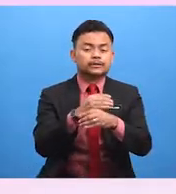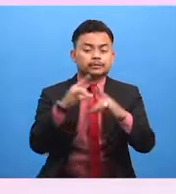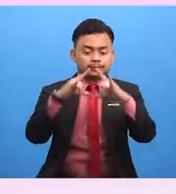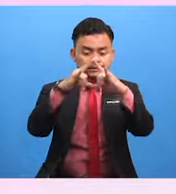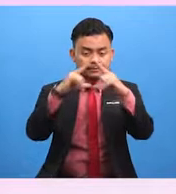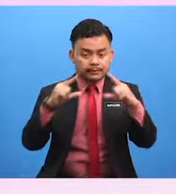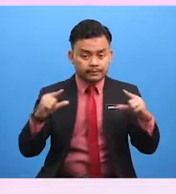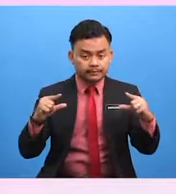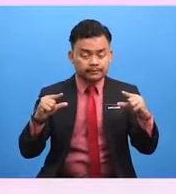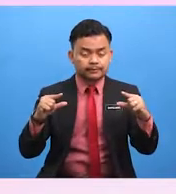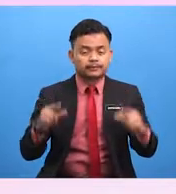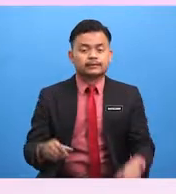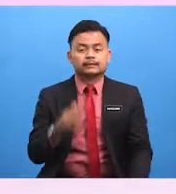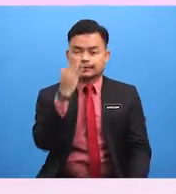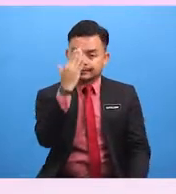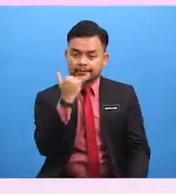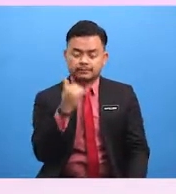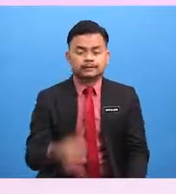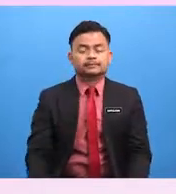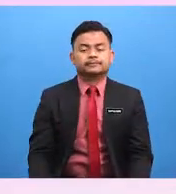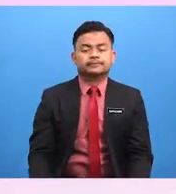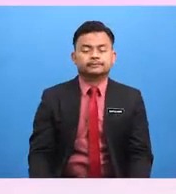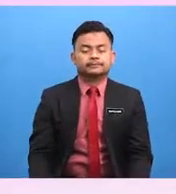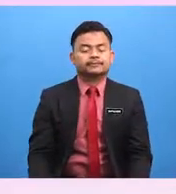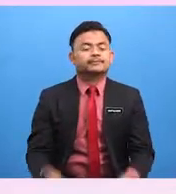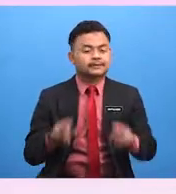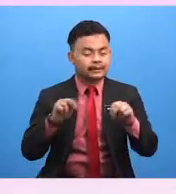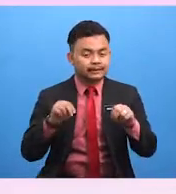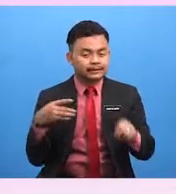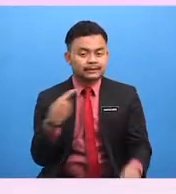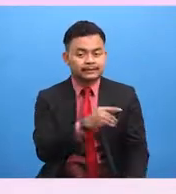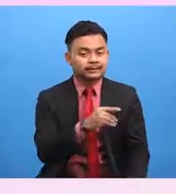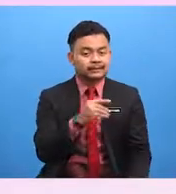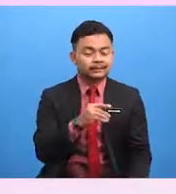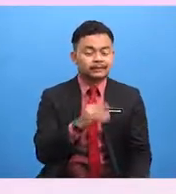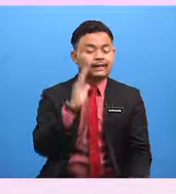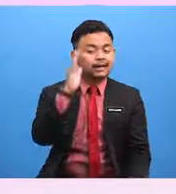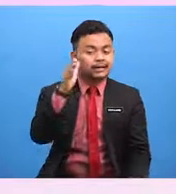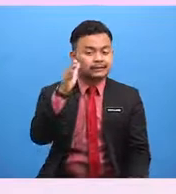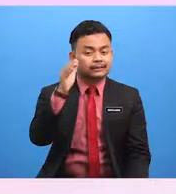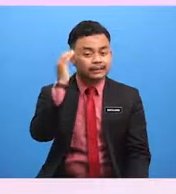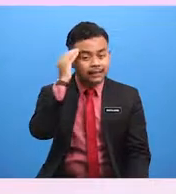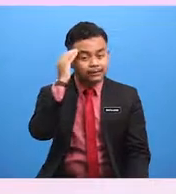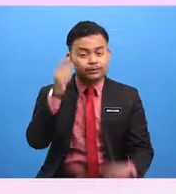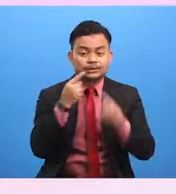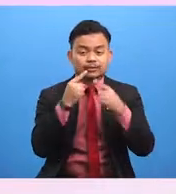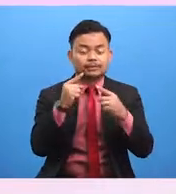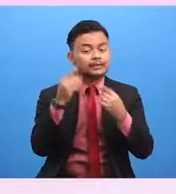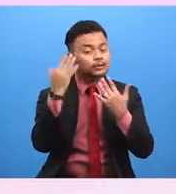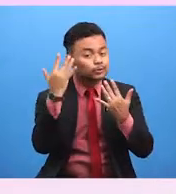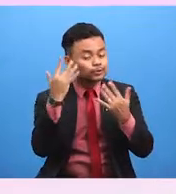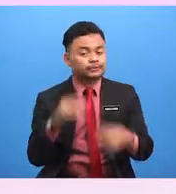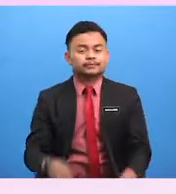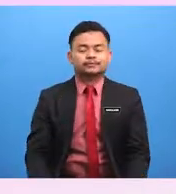agaknya? Nanti kita akan tahu jawapannya. Tunggu ya. Oh ya, boleh kamu